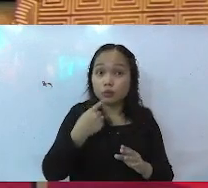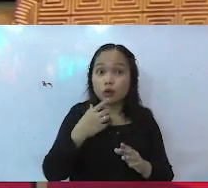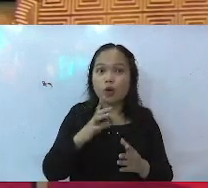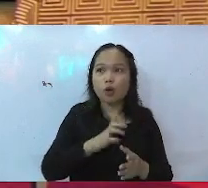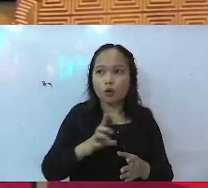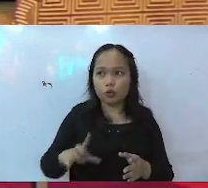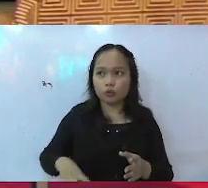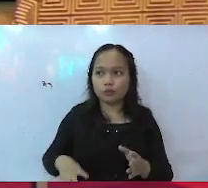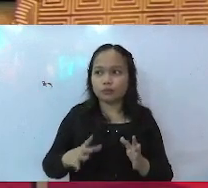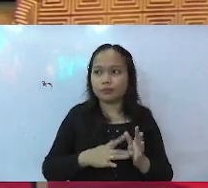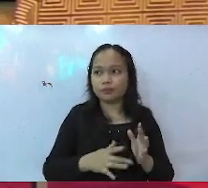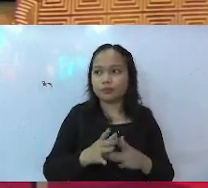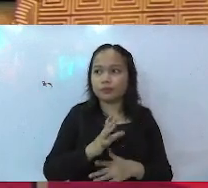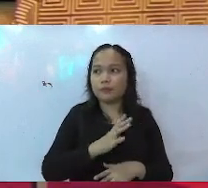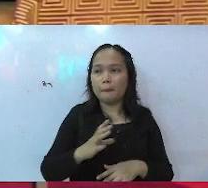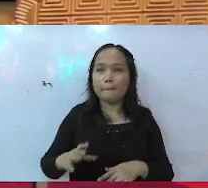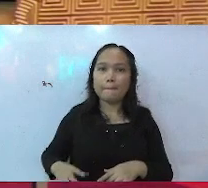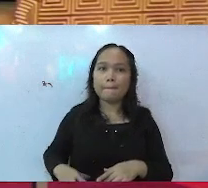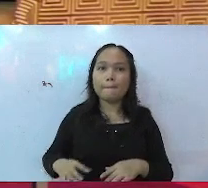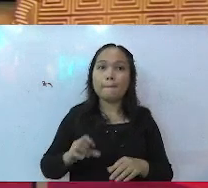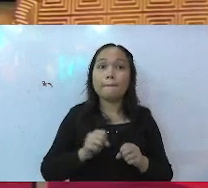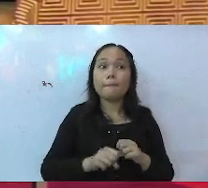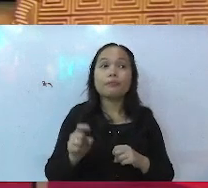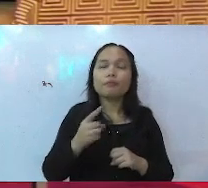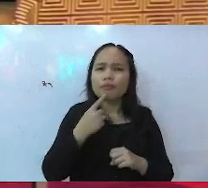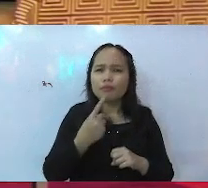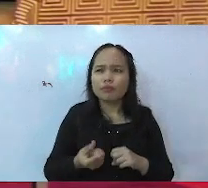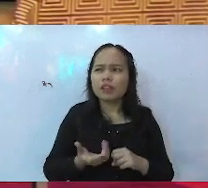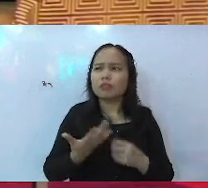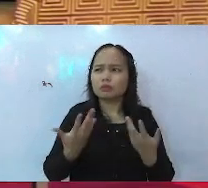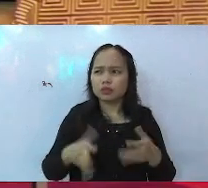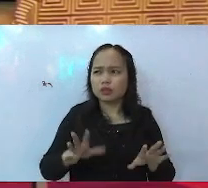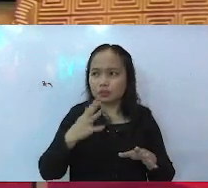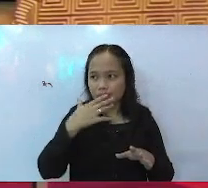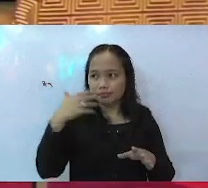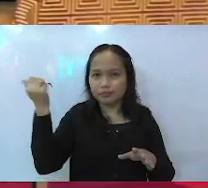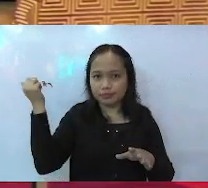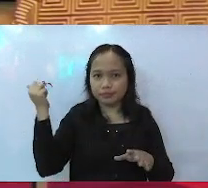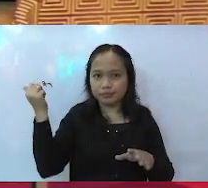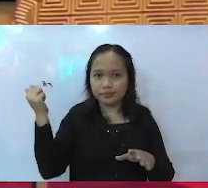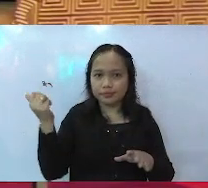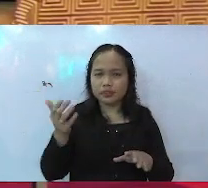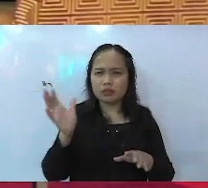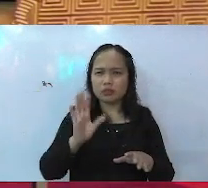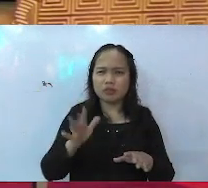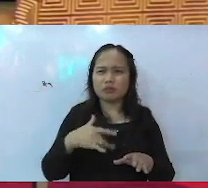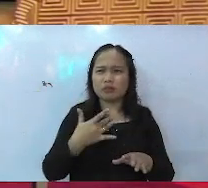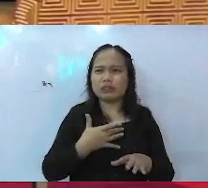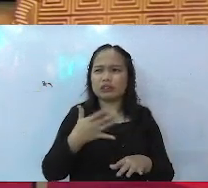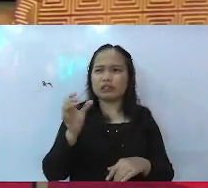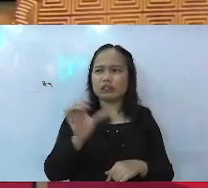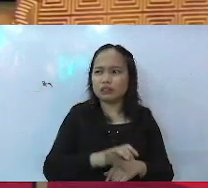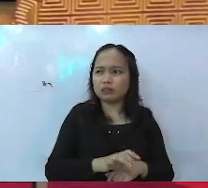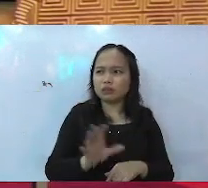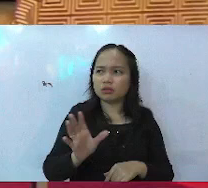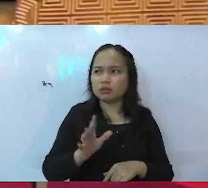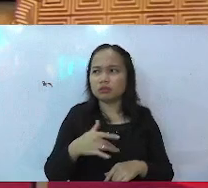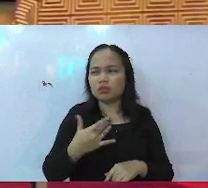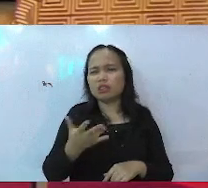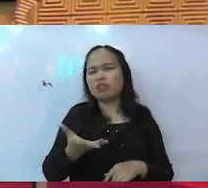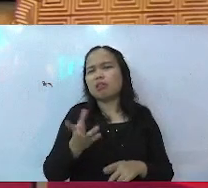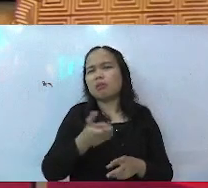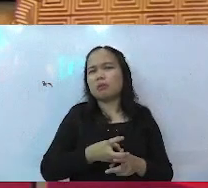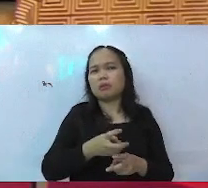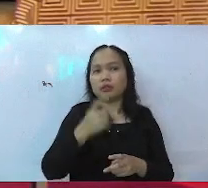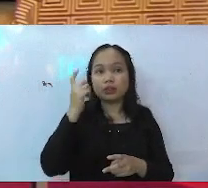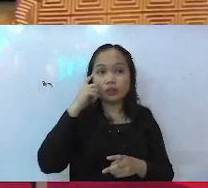Lord Jesus Christ Kaya nga panalo na kayo huwag kayong magpatalo Hwag niyo ng gayahin naku sinasabi ko sa inyo sasakit na ang ulo natin